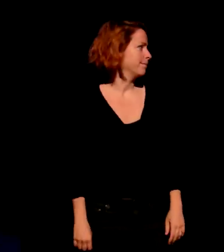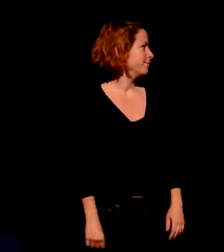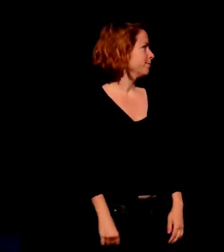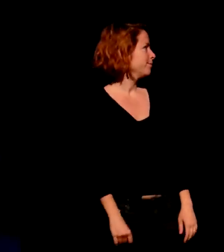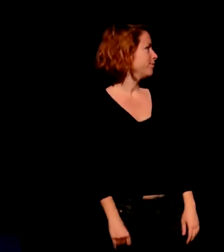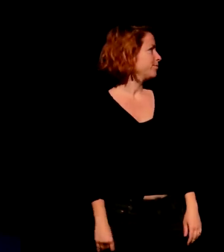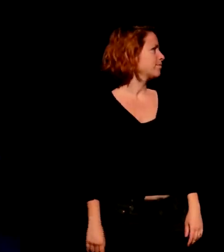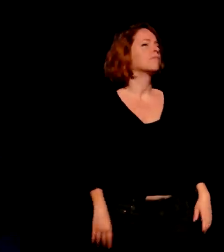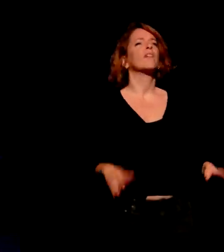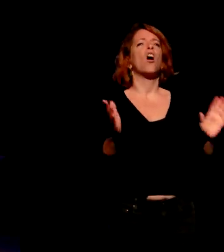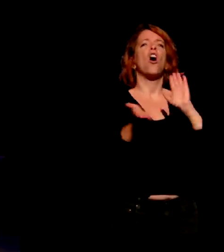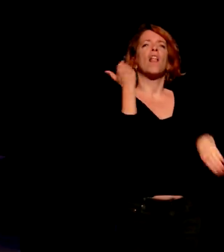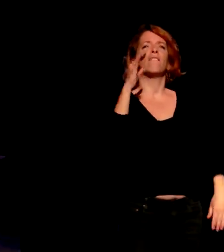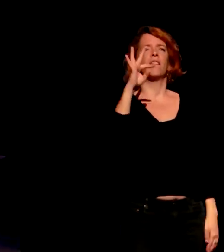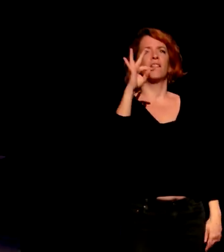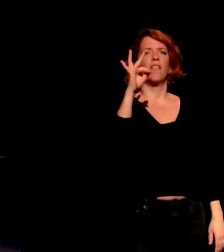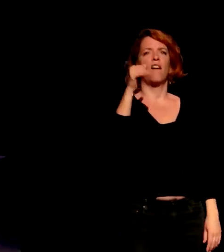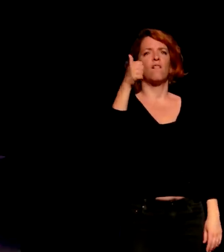Merci, tu peux m'enlever TF1.